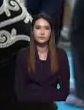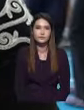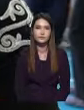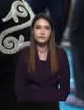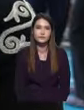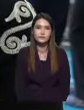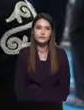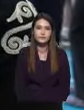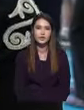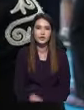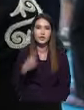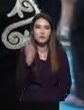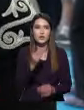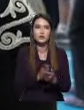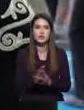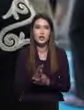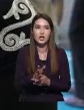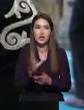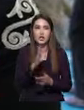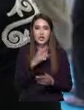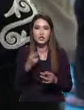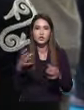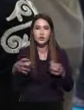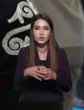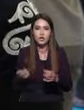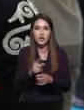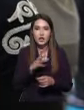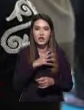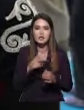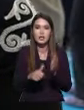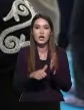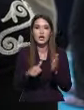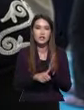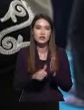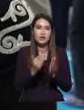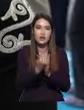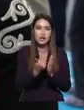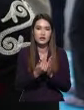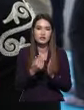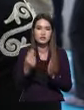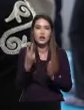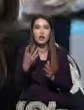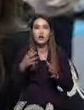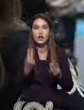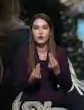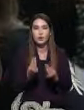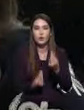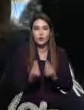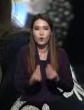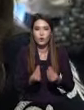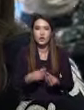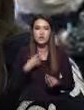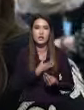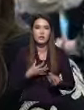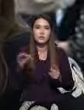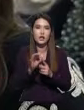1-90 ақындар айтысына арналса, 2-90 осы бізде алтын сақа деп аталады, яғни асық ату ойынын дамыту мақсатында. Негізгі мақсатымыз